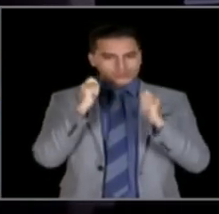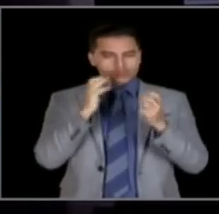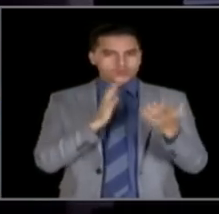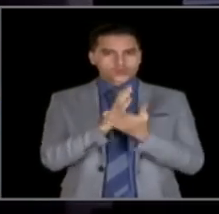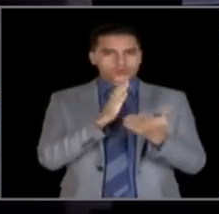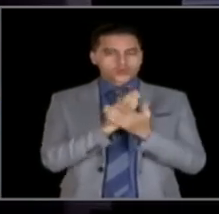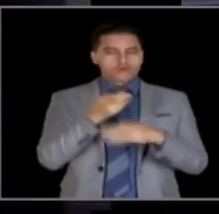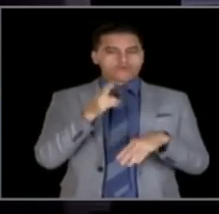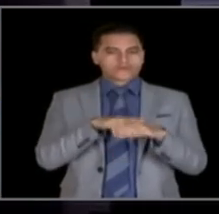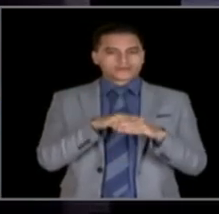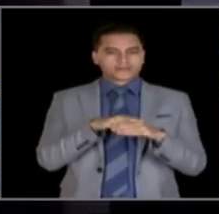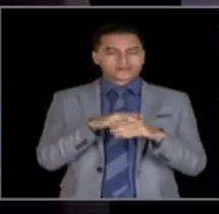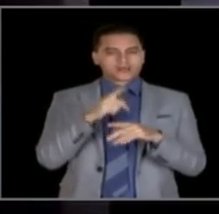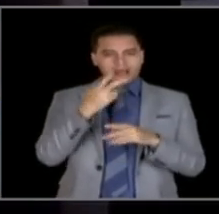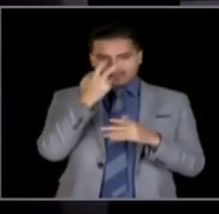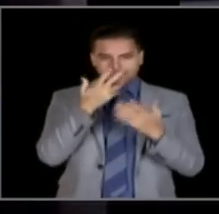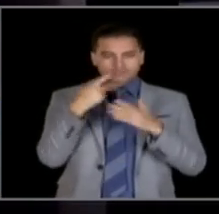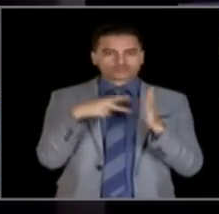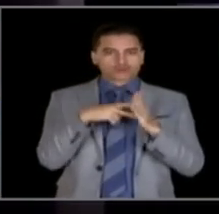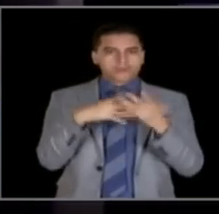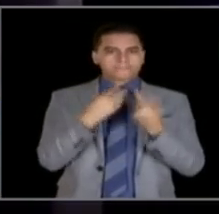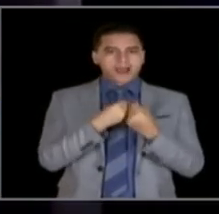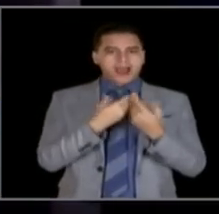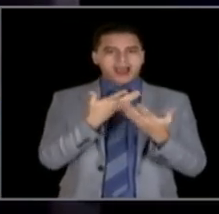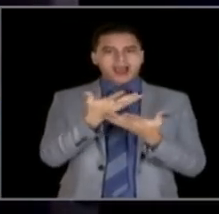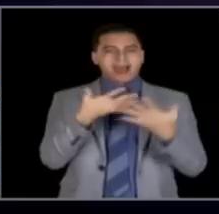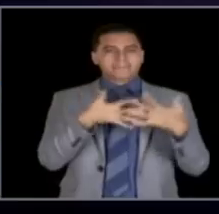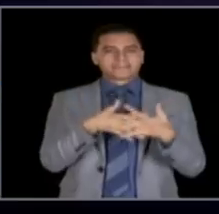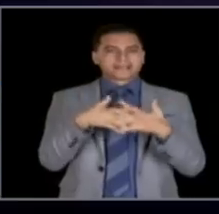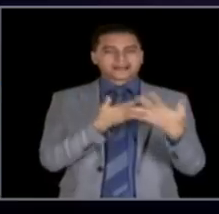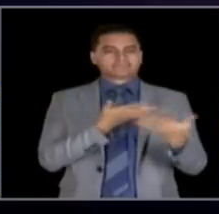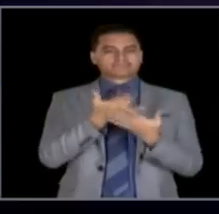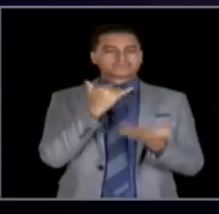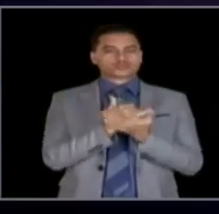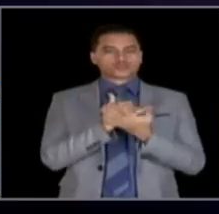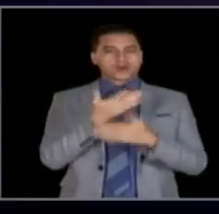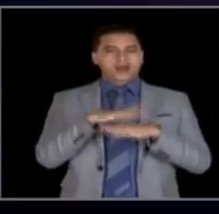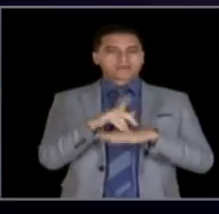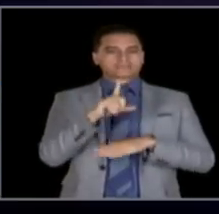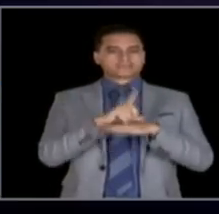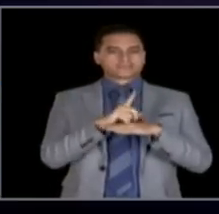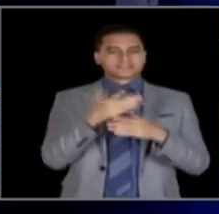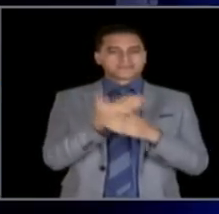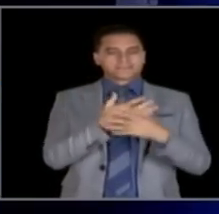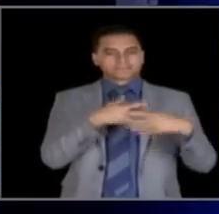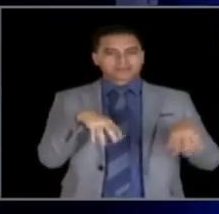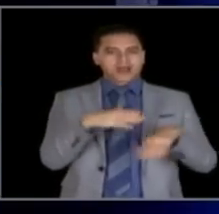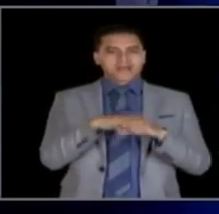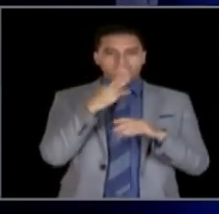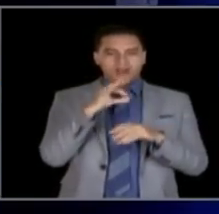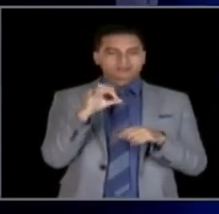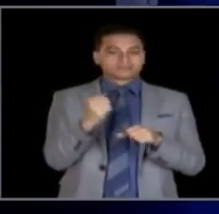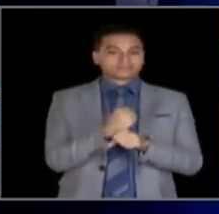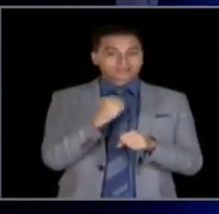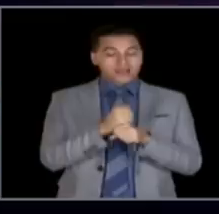وكان ممثل سوريا في الأمم المتحدة في الاستقلال عن فرنسا، ليه